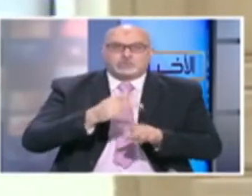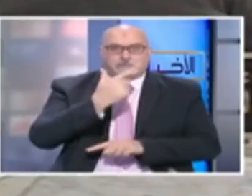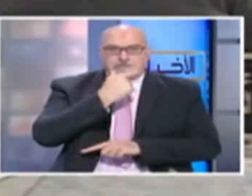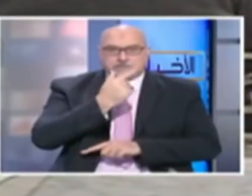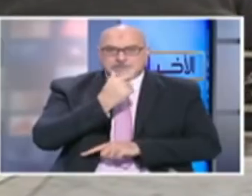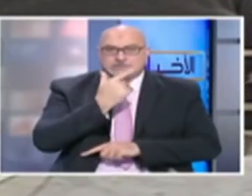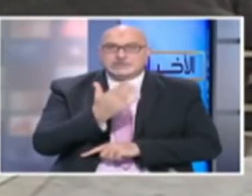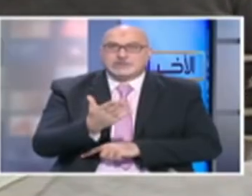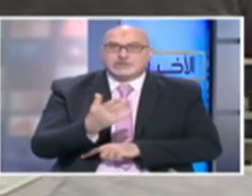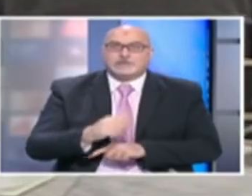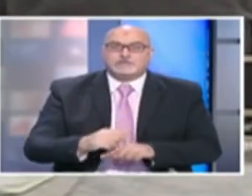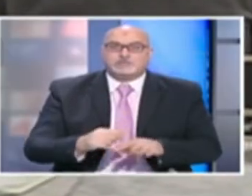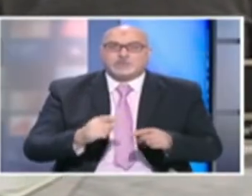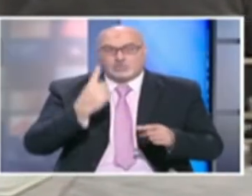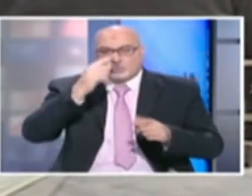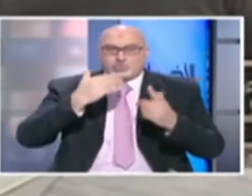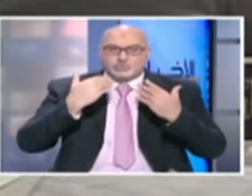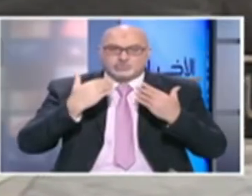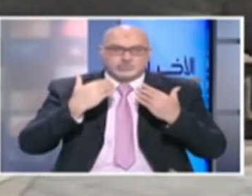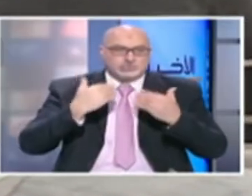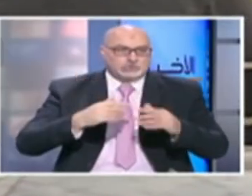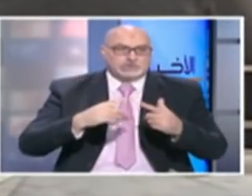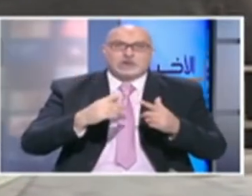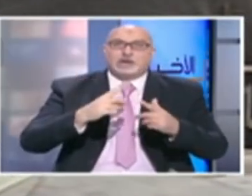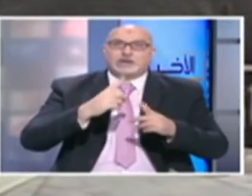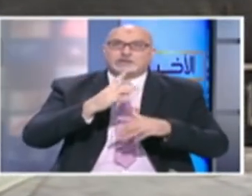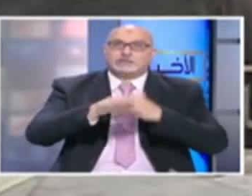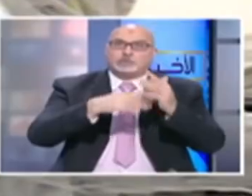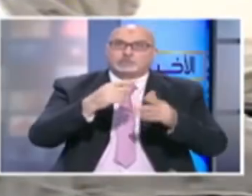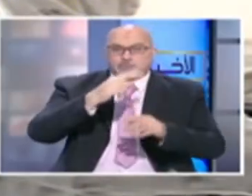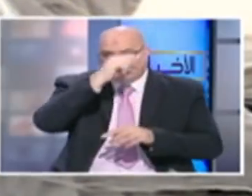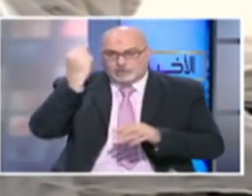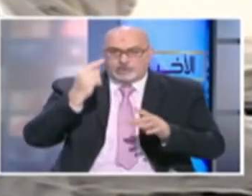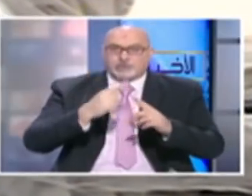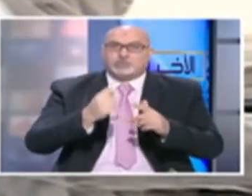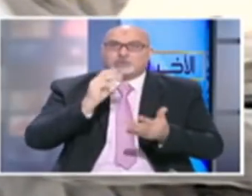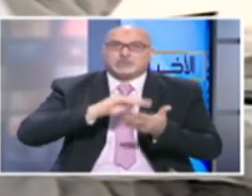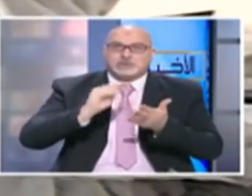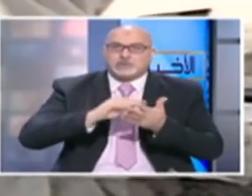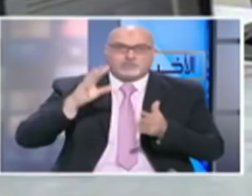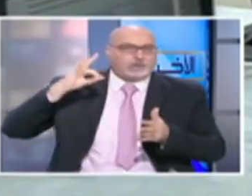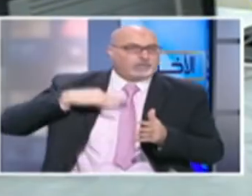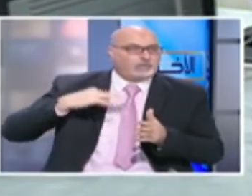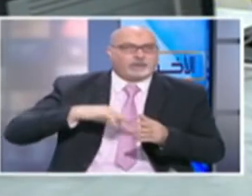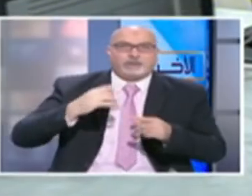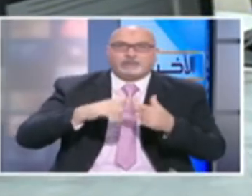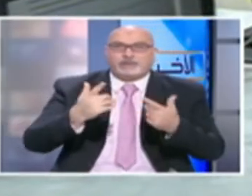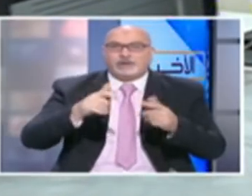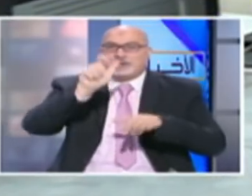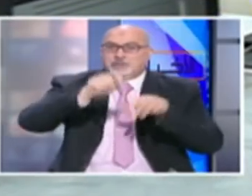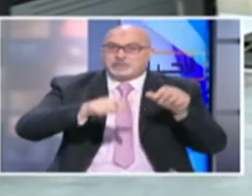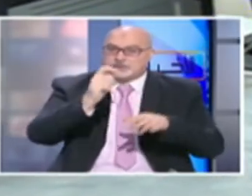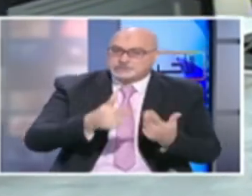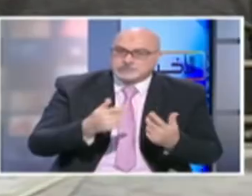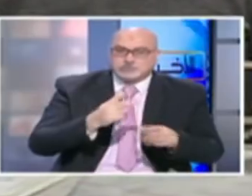مليحة. هاي الخدمة وهذا التطور نرجوه يعود في خدمة المواطن ولصالح المواطن، يسهل علينا وعلى